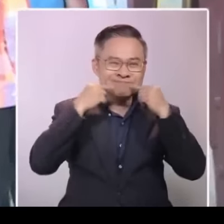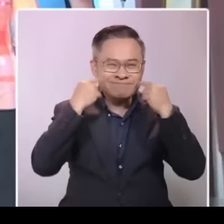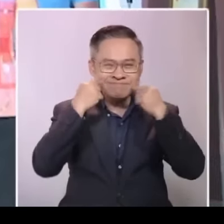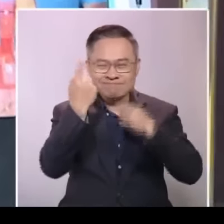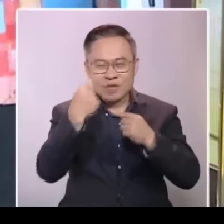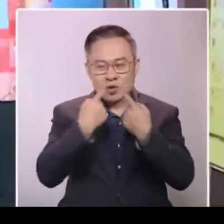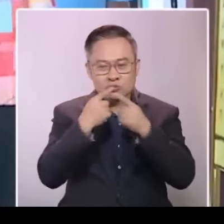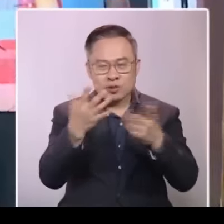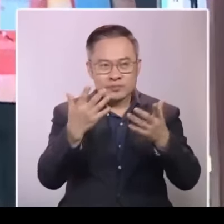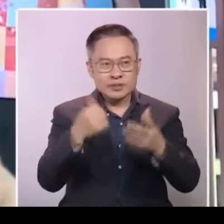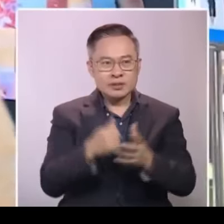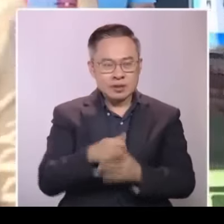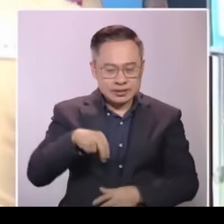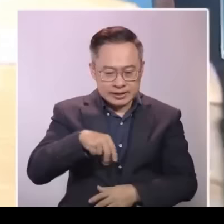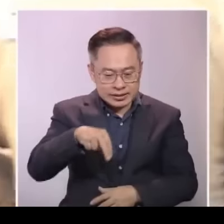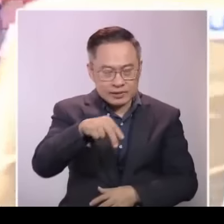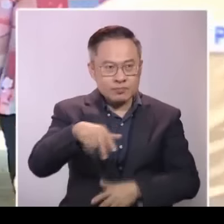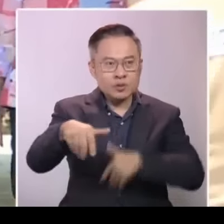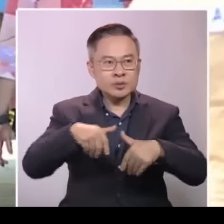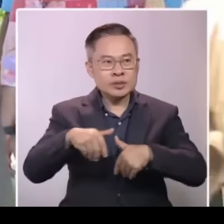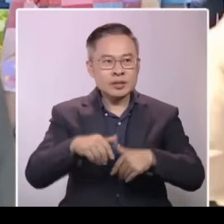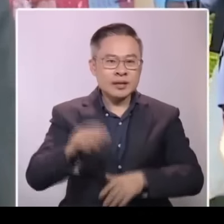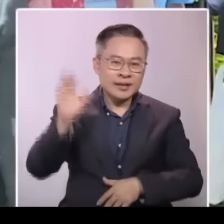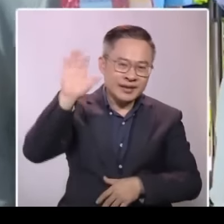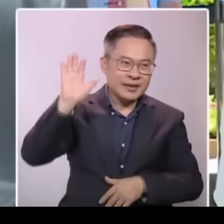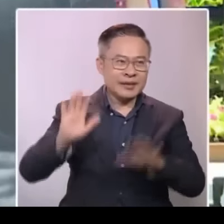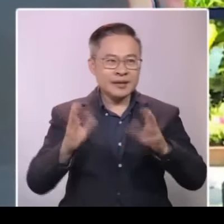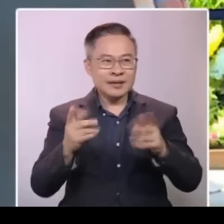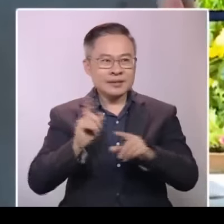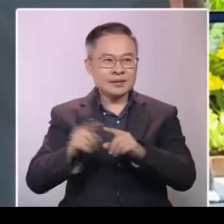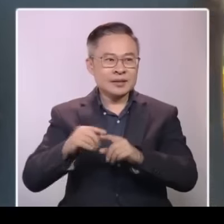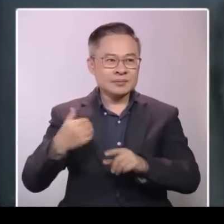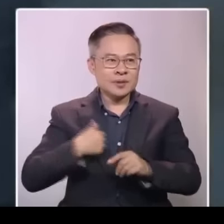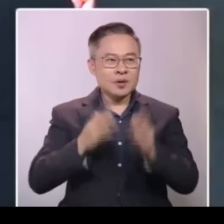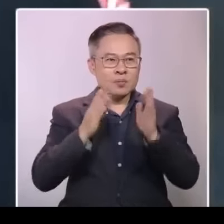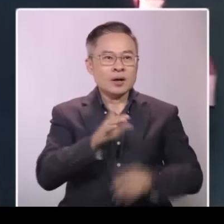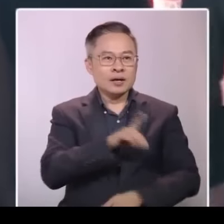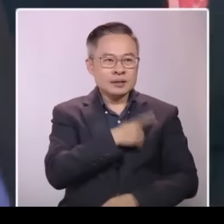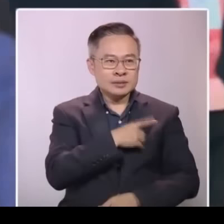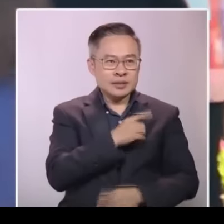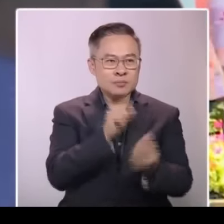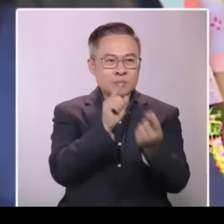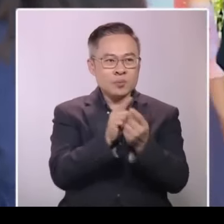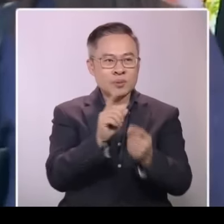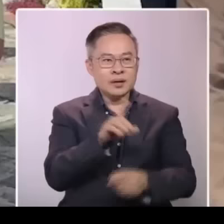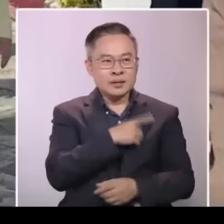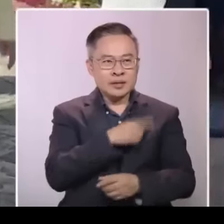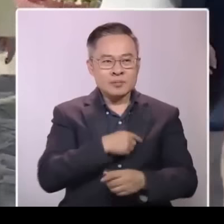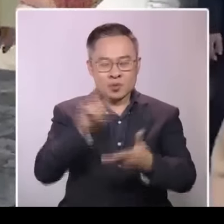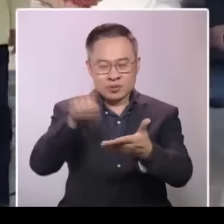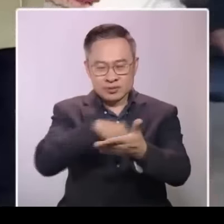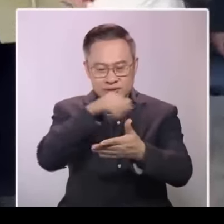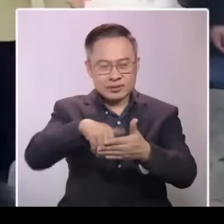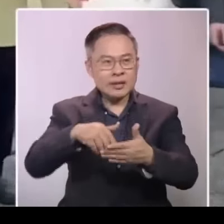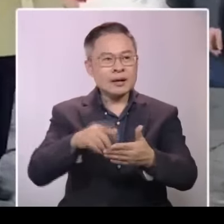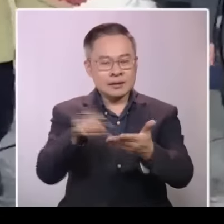แก้วก็มีประชาชนทักทายนะคะบางคนบอกว่าดีใจมากเลยนะที่ได้เจอกันเลือกมากับมือ